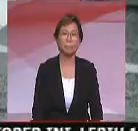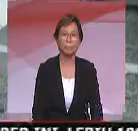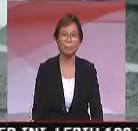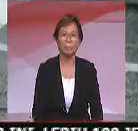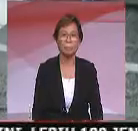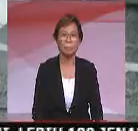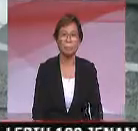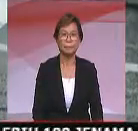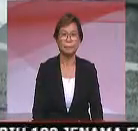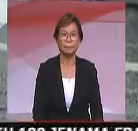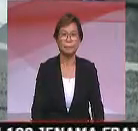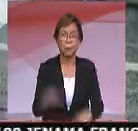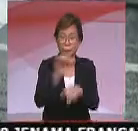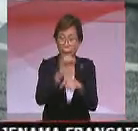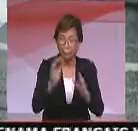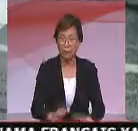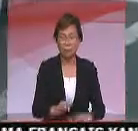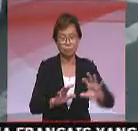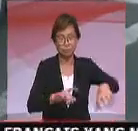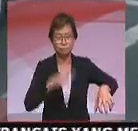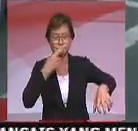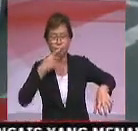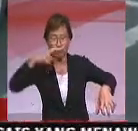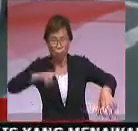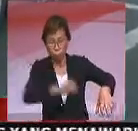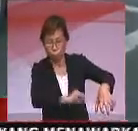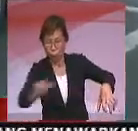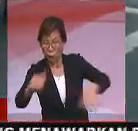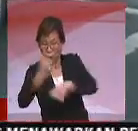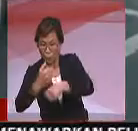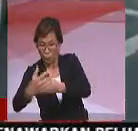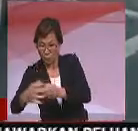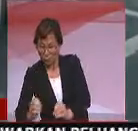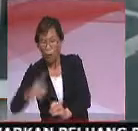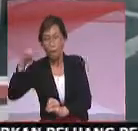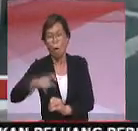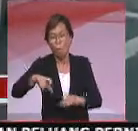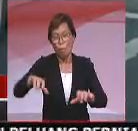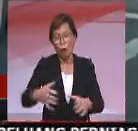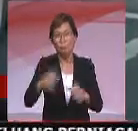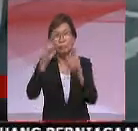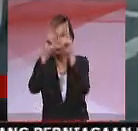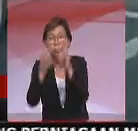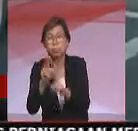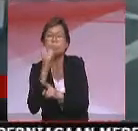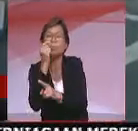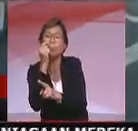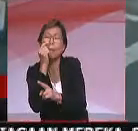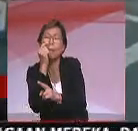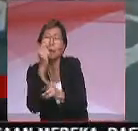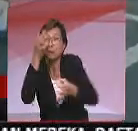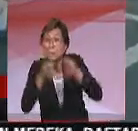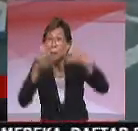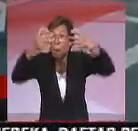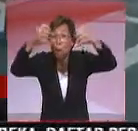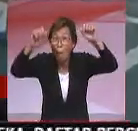Hai sementara itu bagi pekerja di-zoom merah yang perlu bekerja di pejabat mereka perlu melakukan ujian jahitan dan